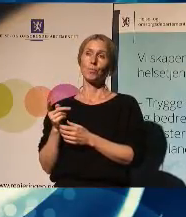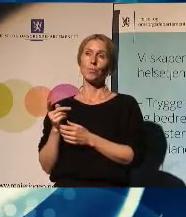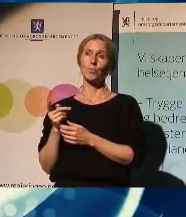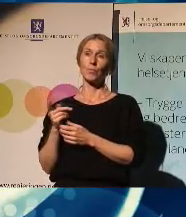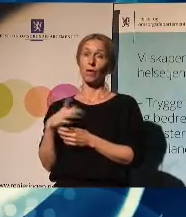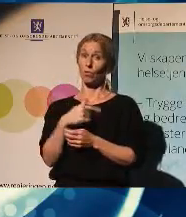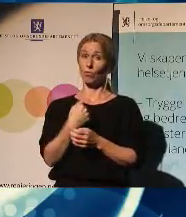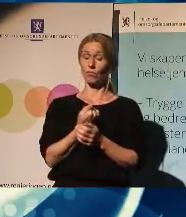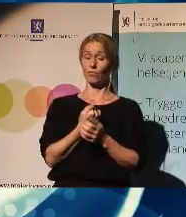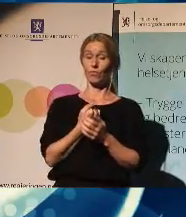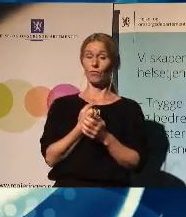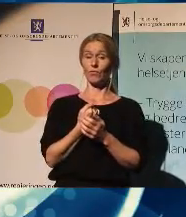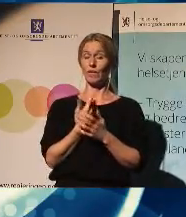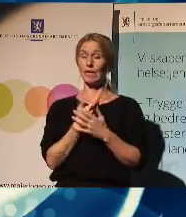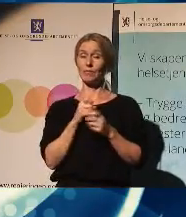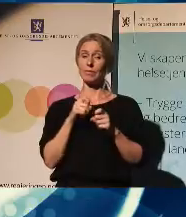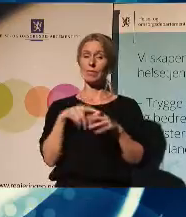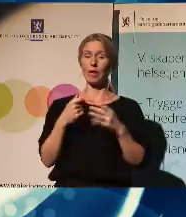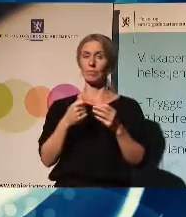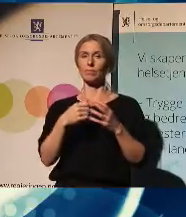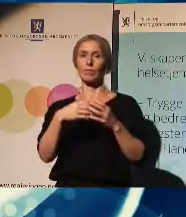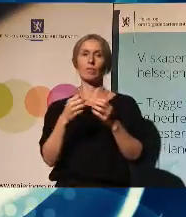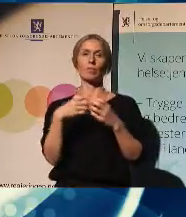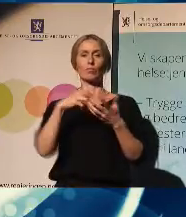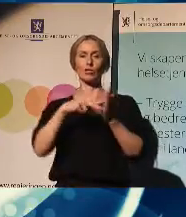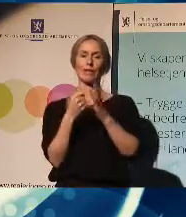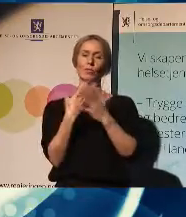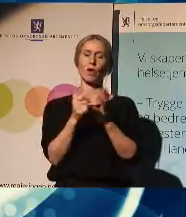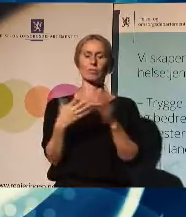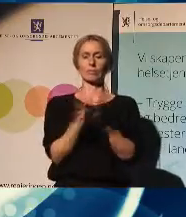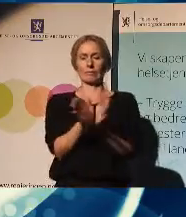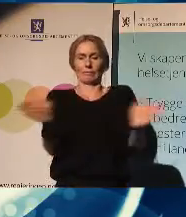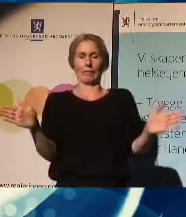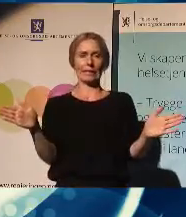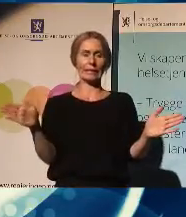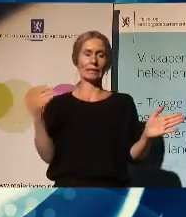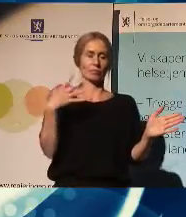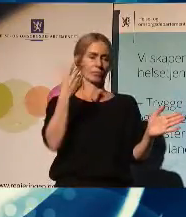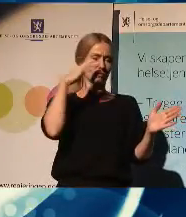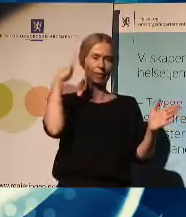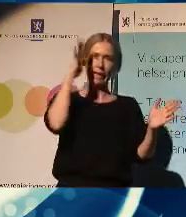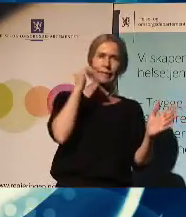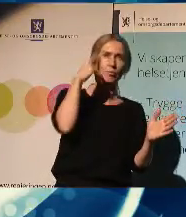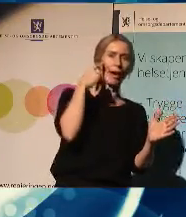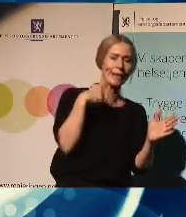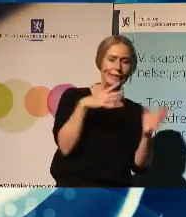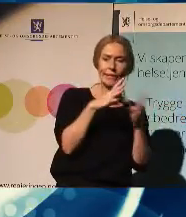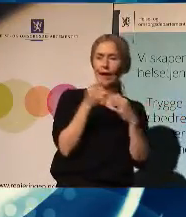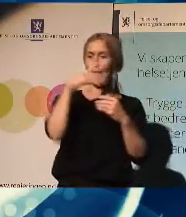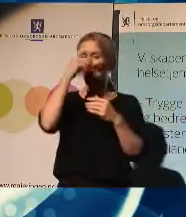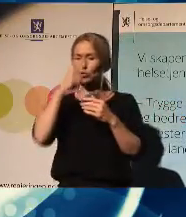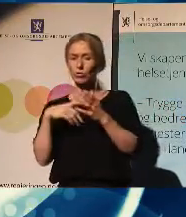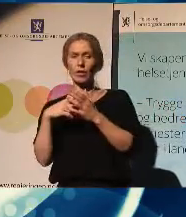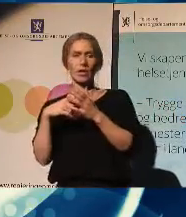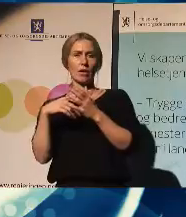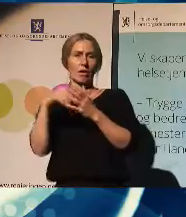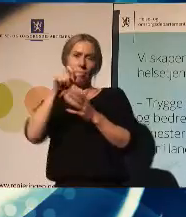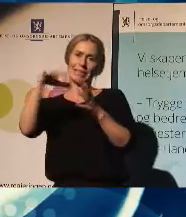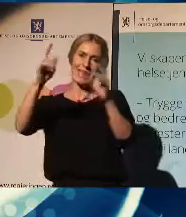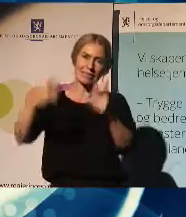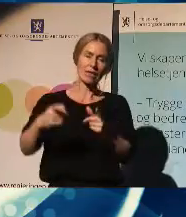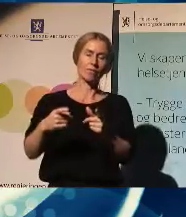Vi startet veldig vidt når vi skulle begynne på vår prosjektoppgave, så vi favnet jo både om eldre og om mennesker med nedsatt funksjonsevne.